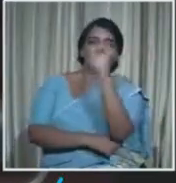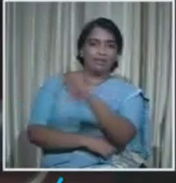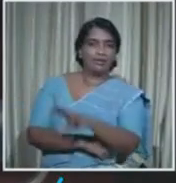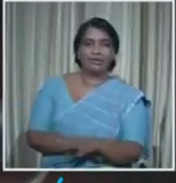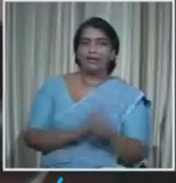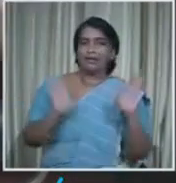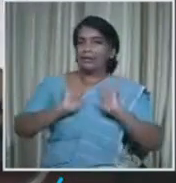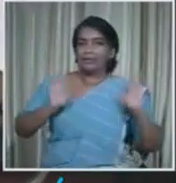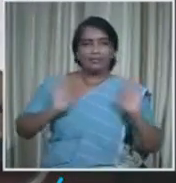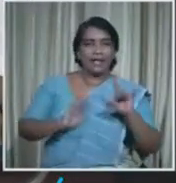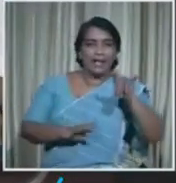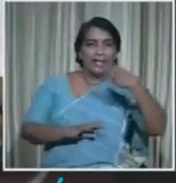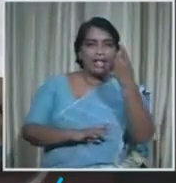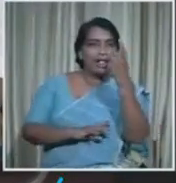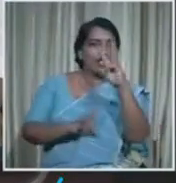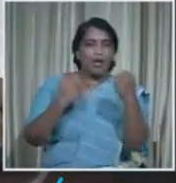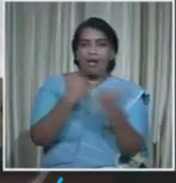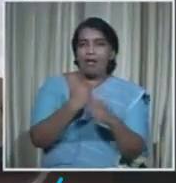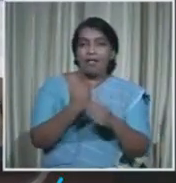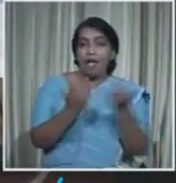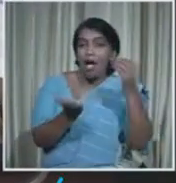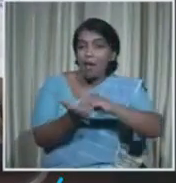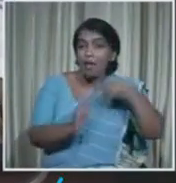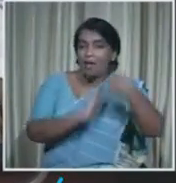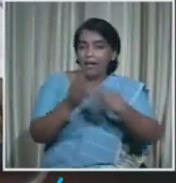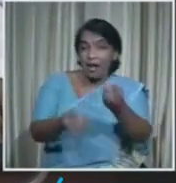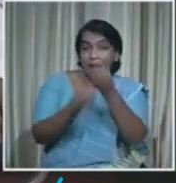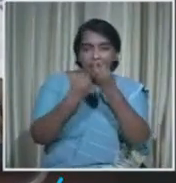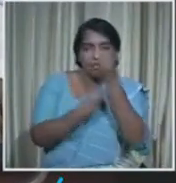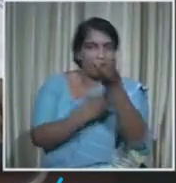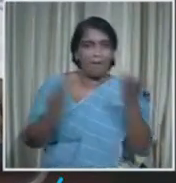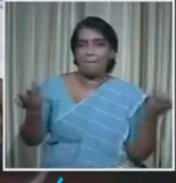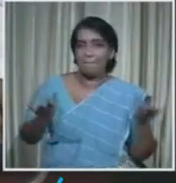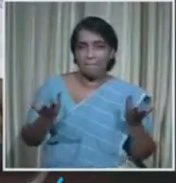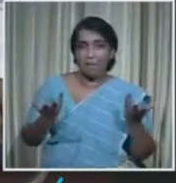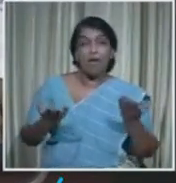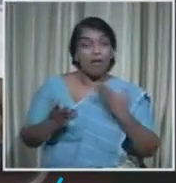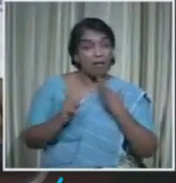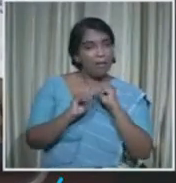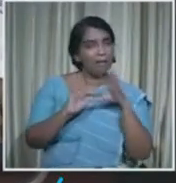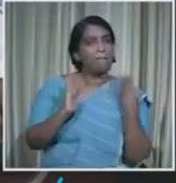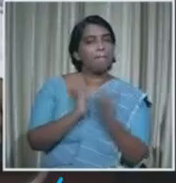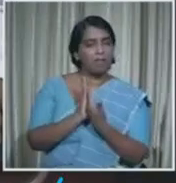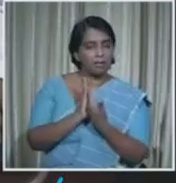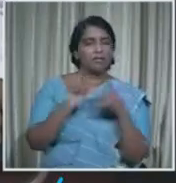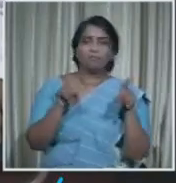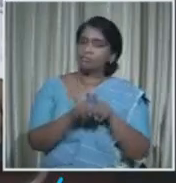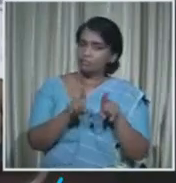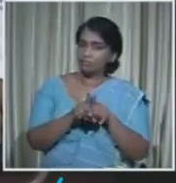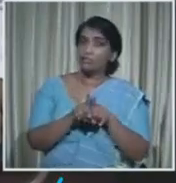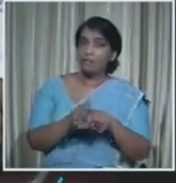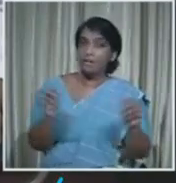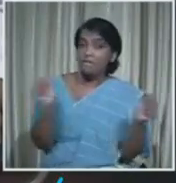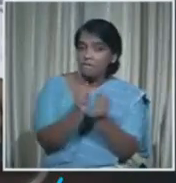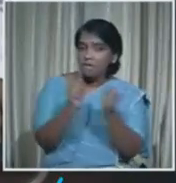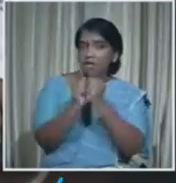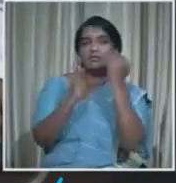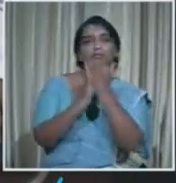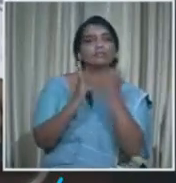එහෙම 113 වල හැදිලා ආපහු රට ගන්න දෙන්න බෑ අපි ප්‍රතිපත්තියක් මත වැඩපිළිවෙලක්